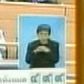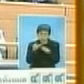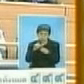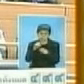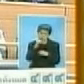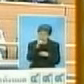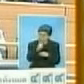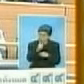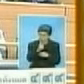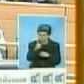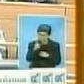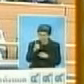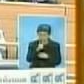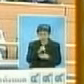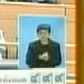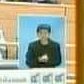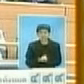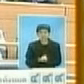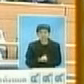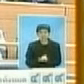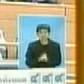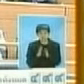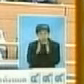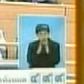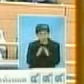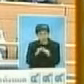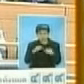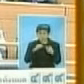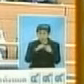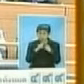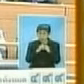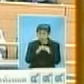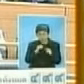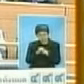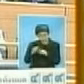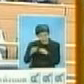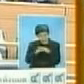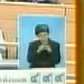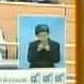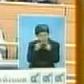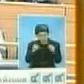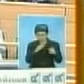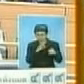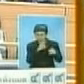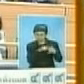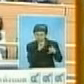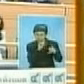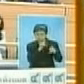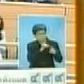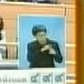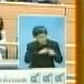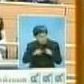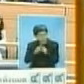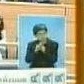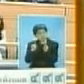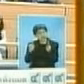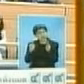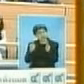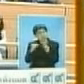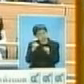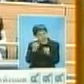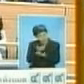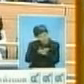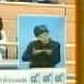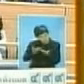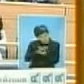รวมแล้วเนี่ยคือทุกคำถามของสสเพื่อไทยที่อภิปรายเนี่ยนะเป็นคำคำอภิปรายเพื่อจะตอบคำถามของบ้านเมืองหมด